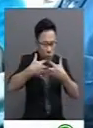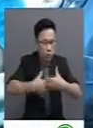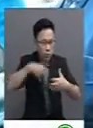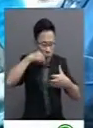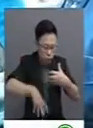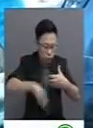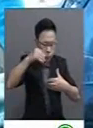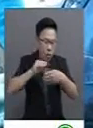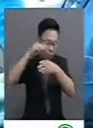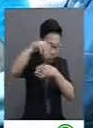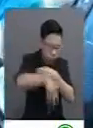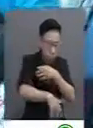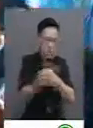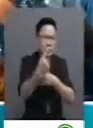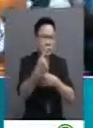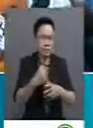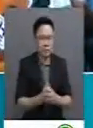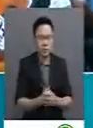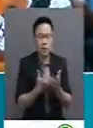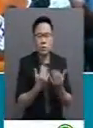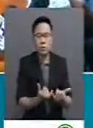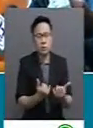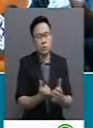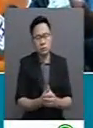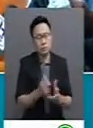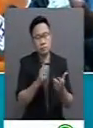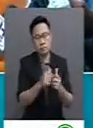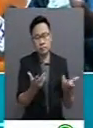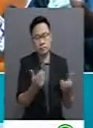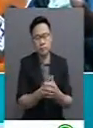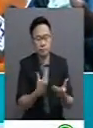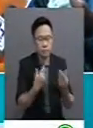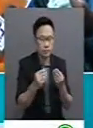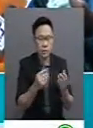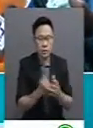ำหรับทำน้ำตกเท่านั้นเองฮะวันนี้บรรยากาศค่อนข้างผ่อนคลาย